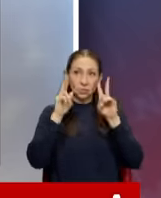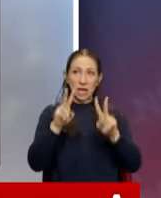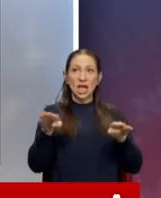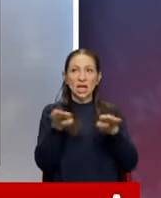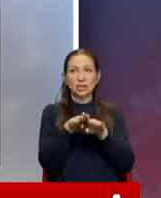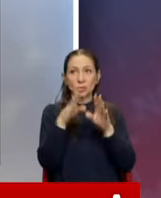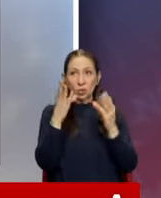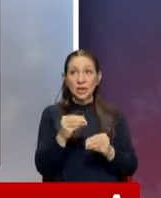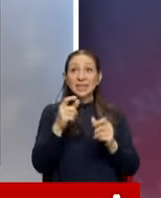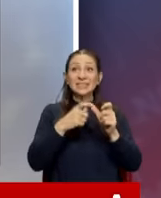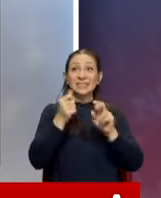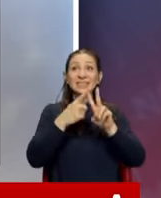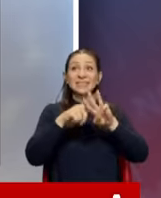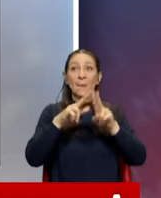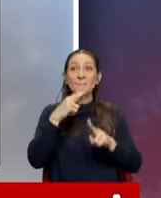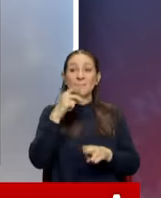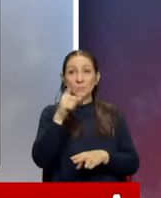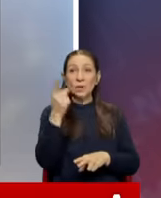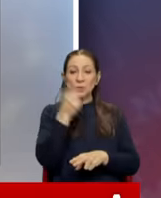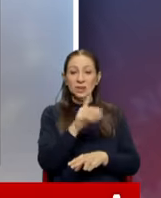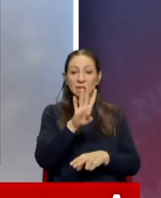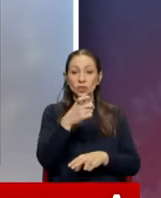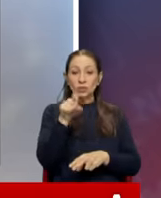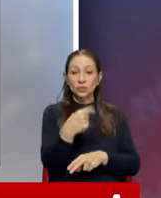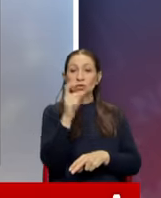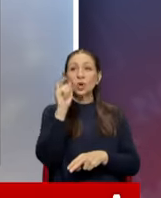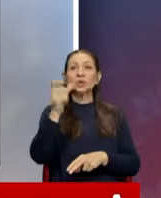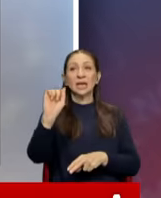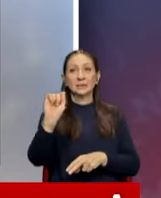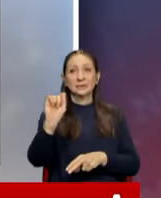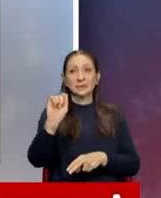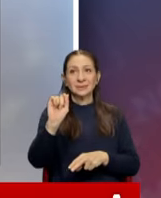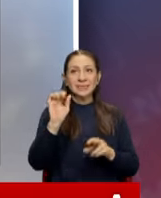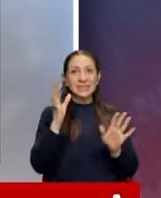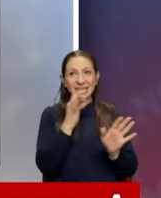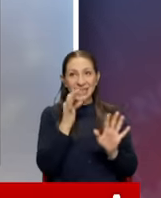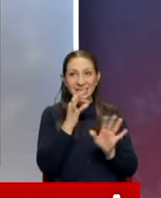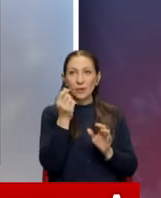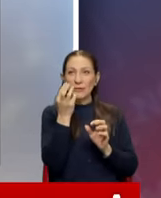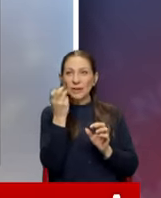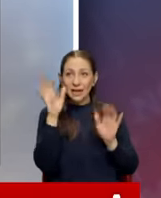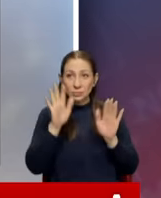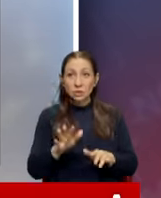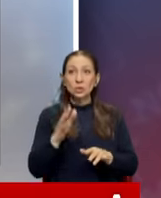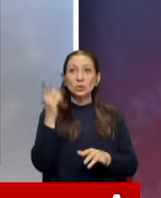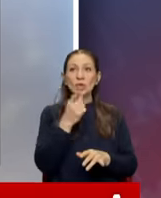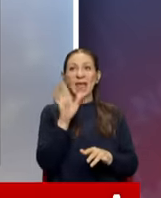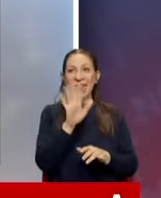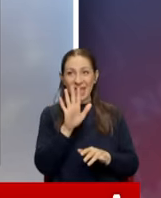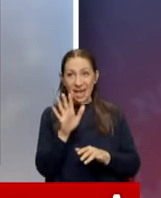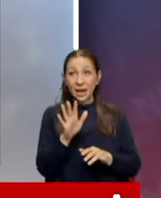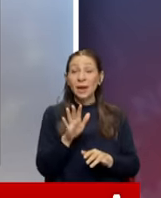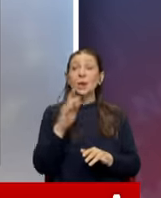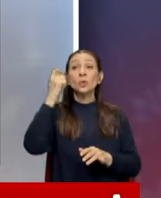eşitlendi Sinem dedetaş % 49,90 nere neredeyse böyle küsürat kalmış % yee